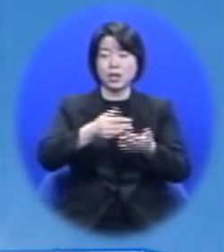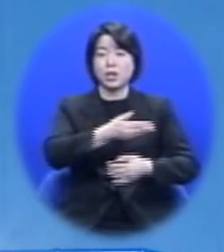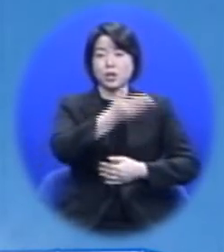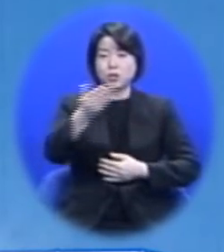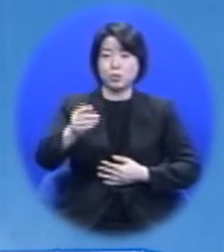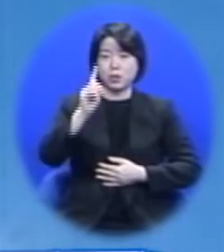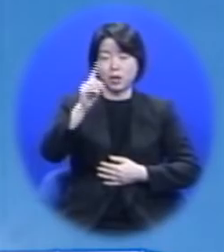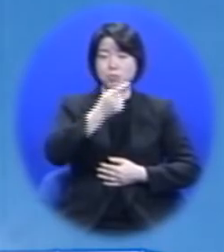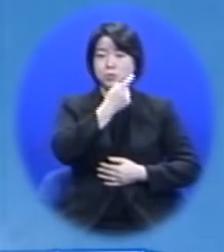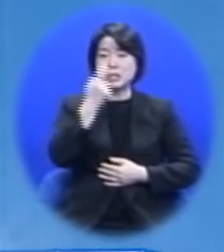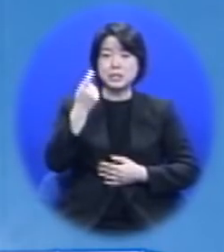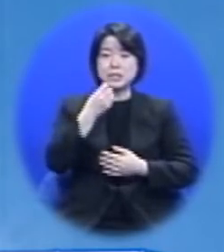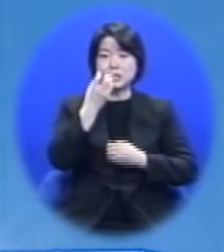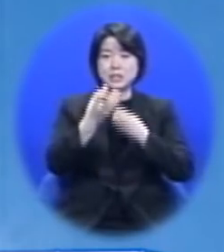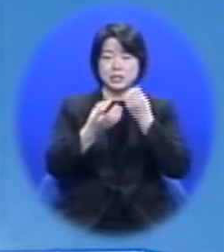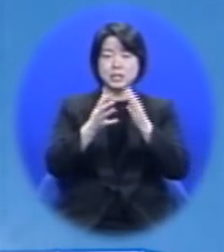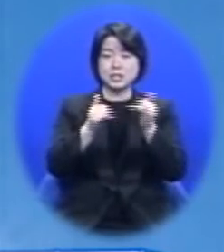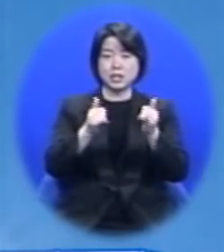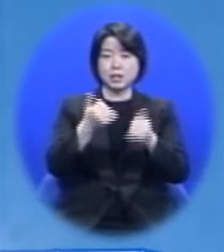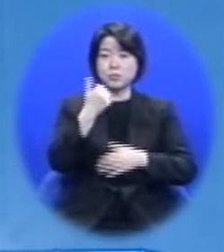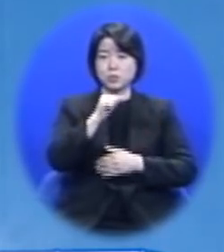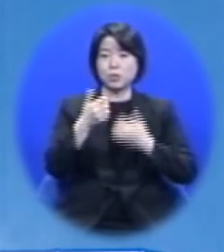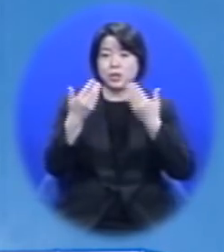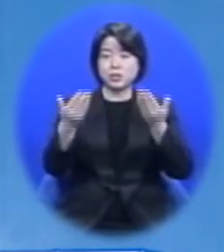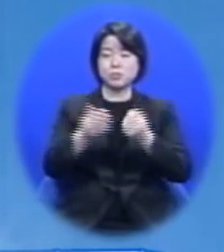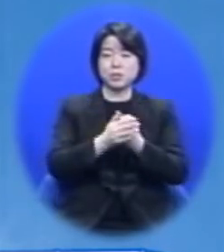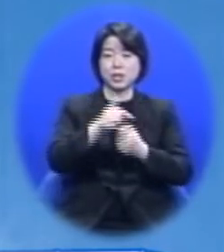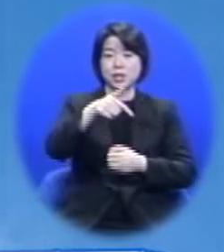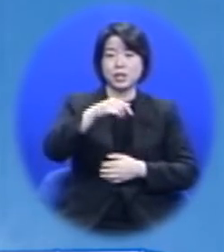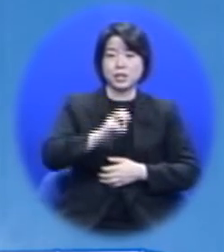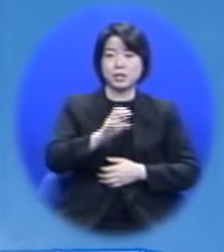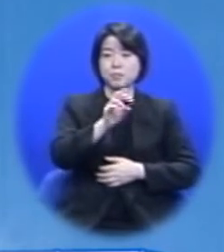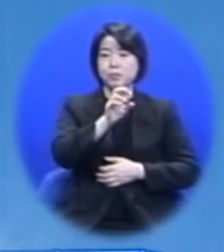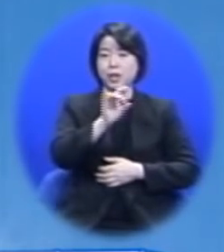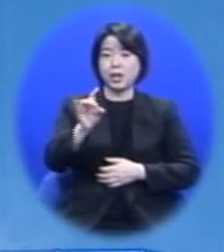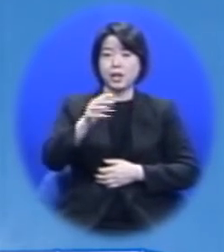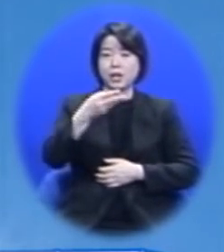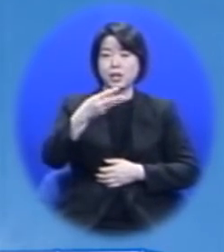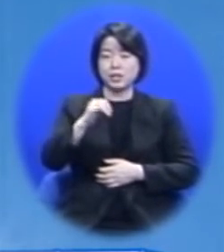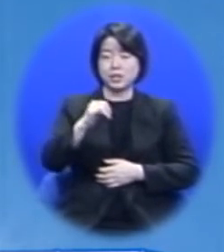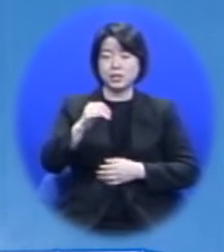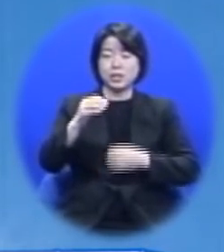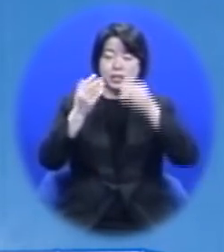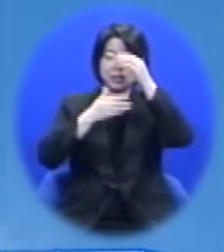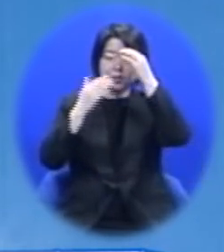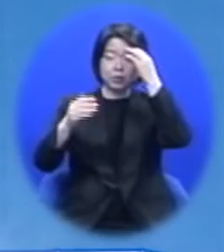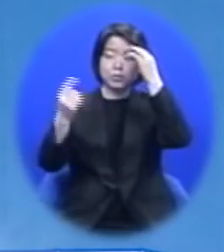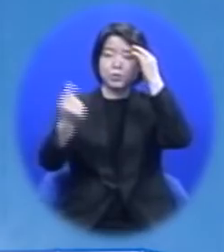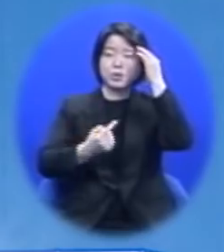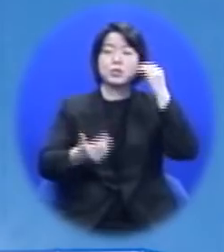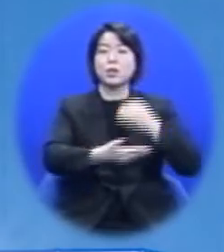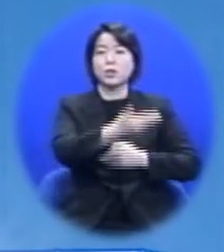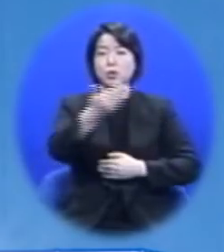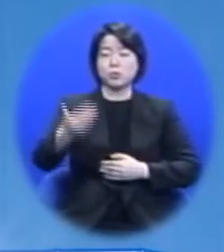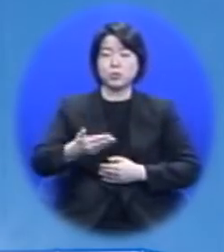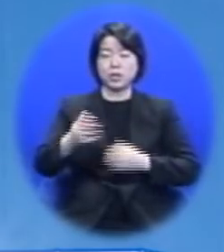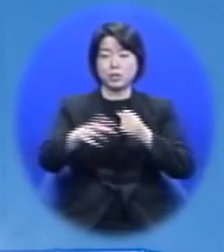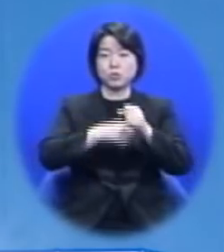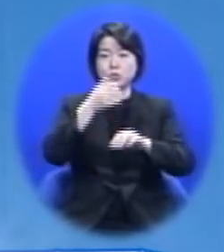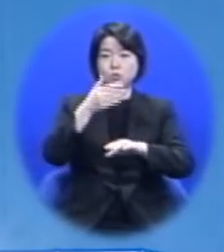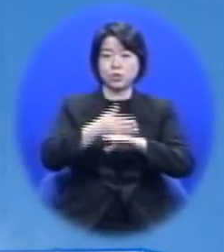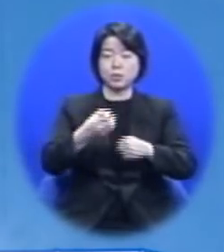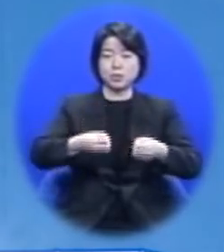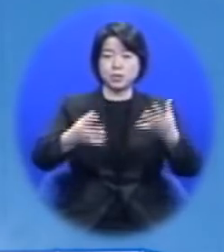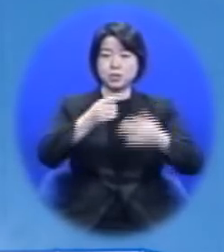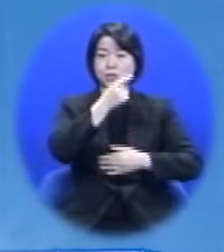증인을 소개합니다. 김애리 성도님 나오셔서 여러분에게 추수감사절 간증을